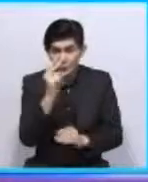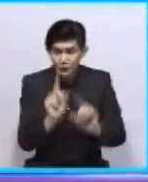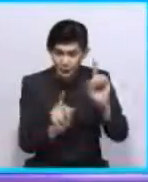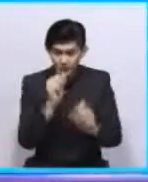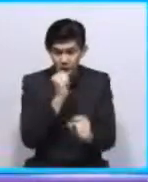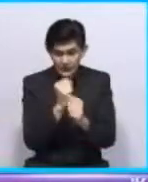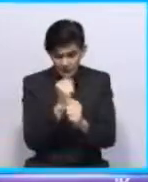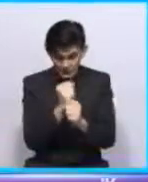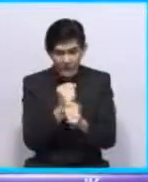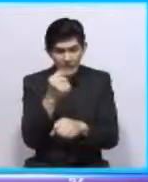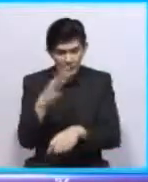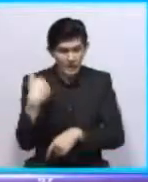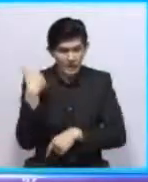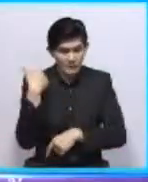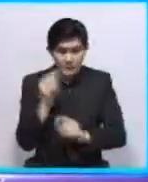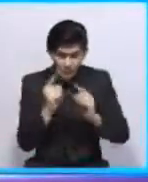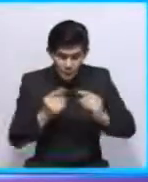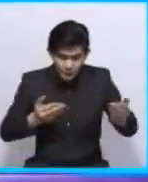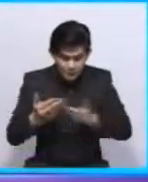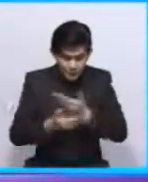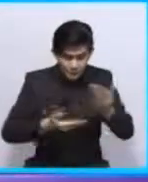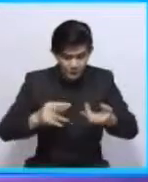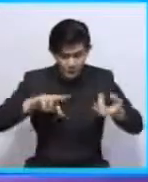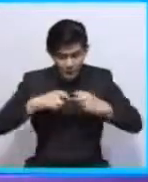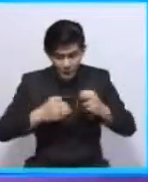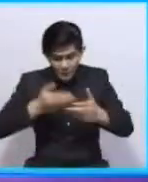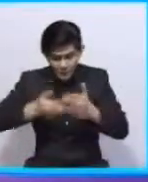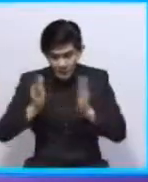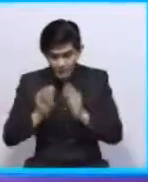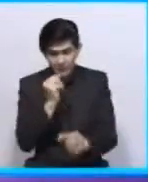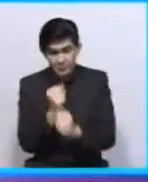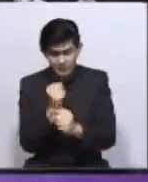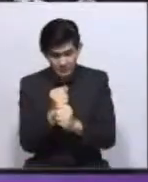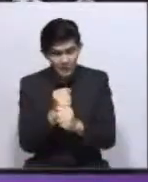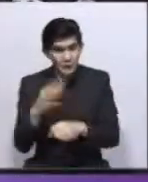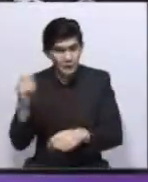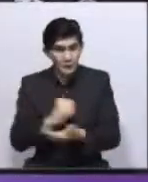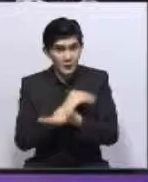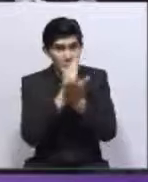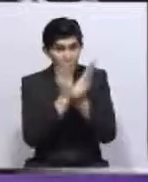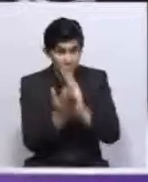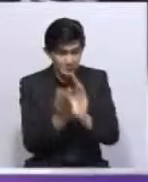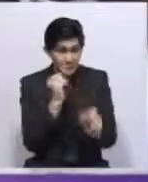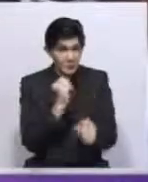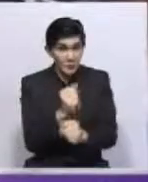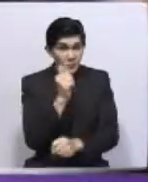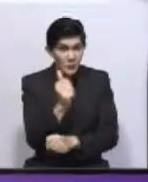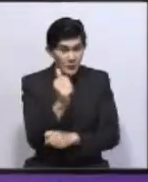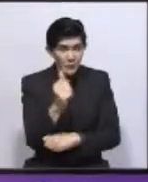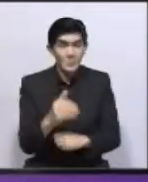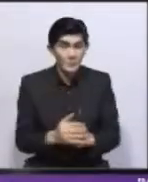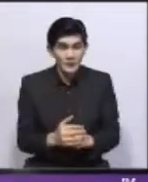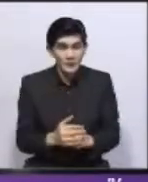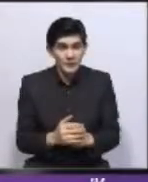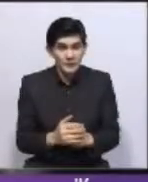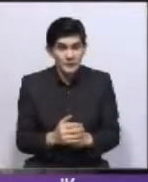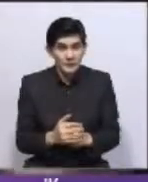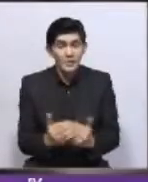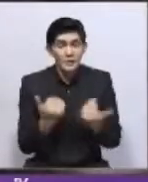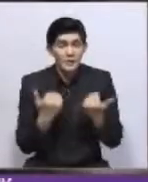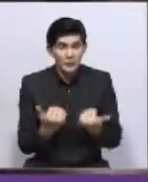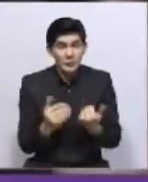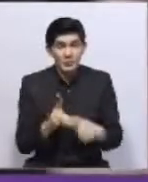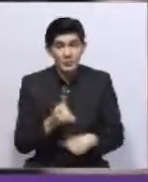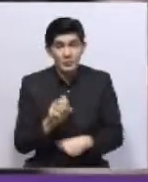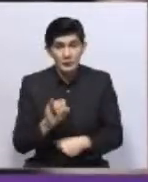ตามความคืบหน้าการทำงานแล้วนะคะจะหารือถึงปัญหาและอุปสรรคของเจ้าหน้าที่เพื่อนำไปปรับปรุงให้มีประสิทธิภาพการทำงานมากยิ่งขึ้นซึ่ง